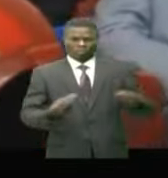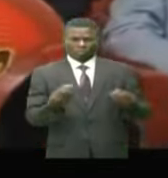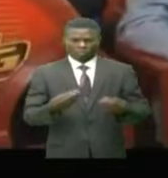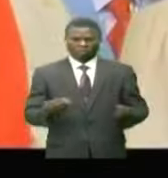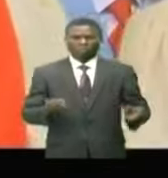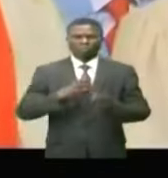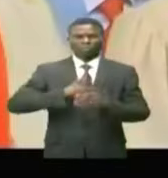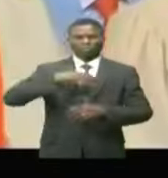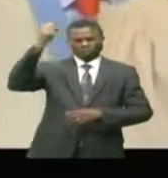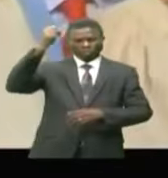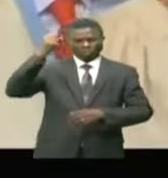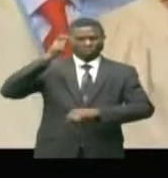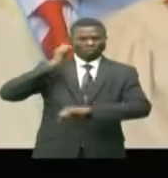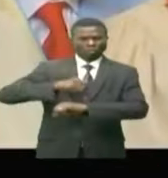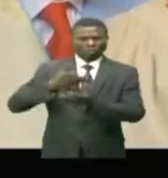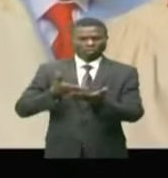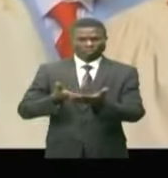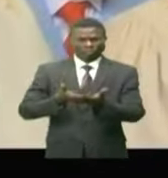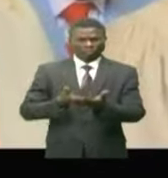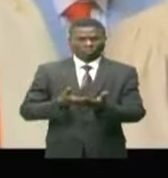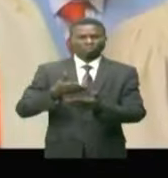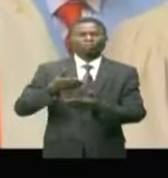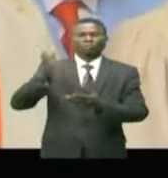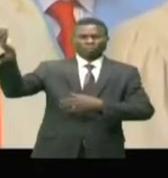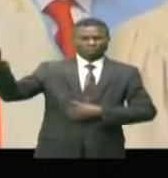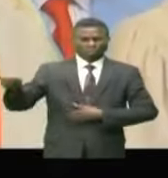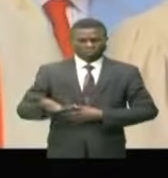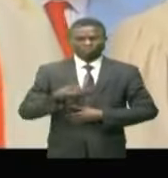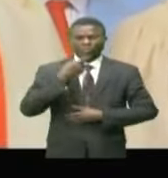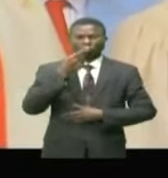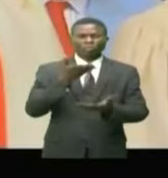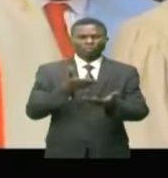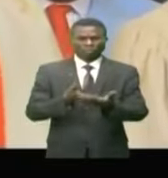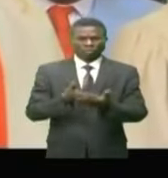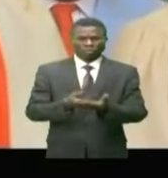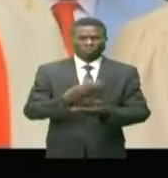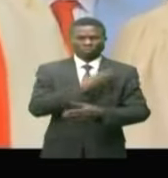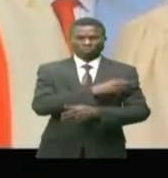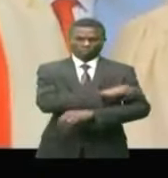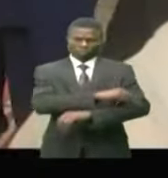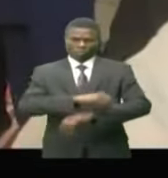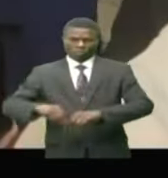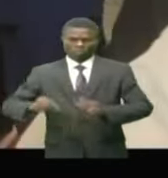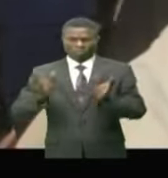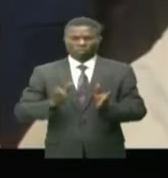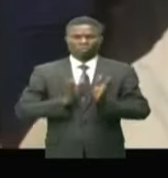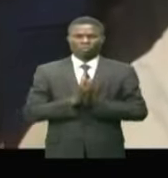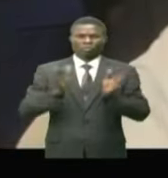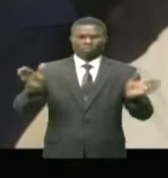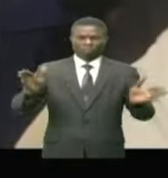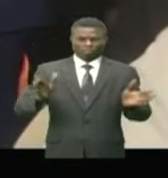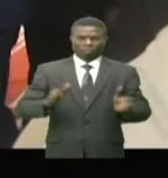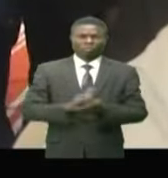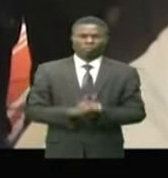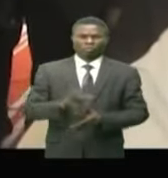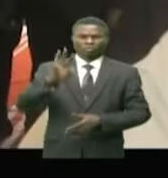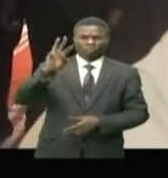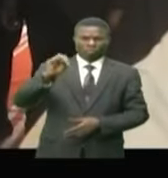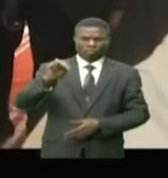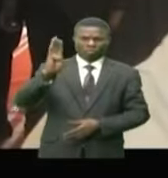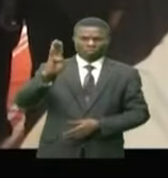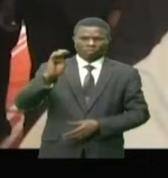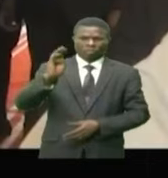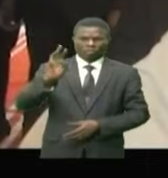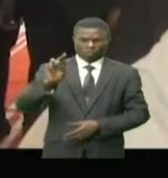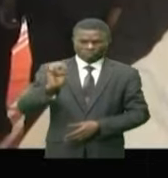triompher la force du droit. Invité à prononcer sa mercuriale, le procureur général Bonaventure Benzalusala a développé